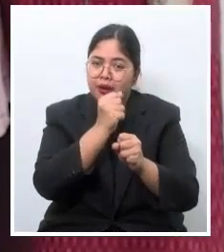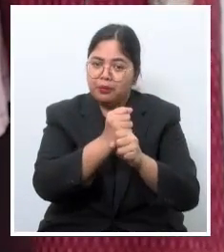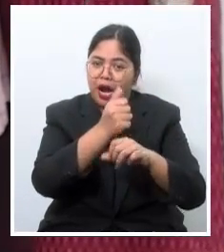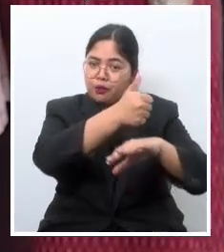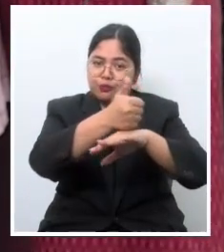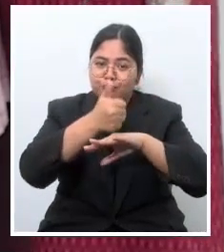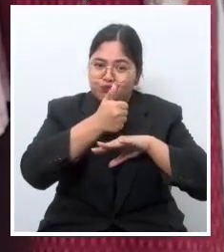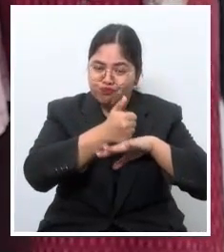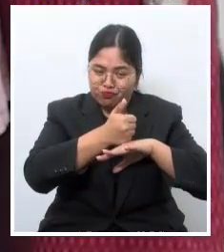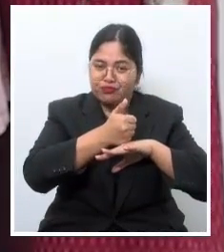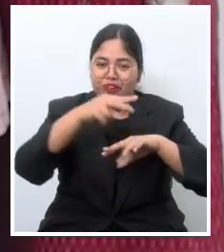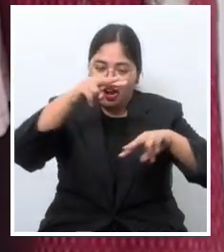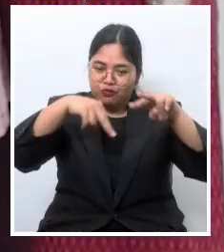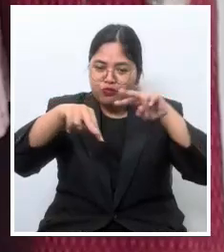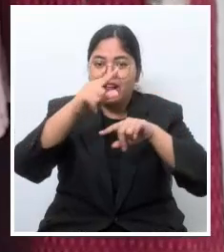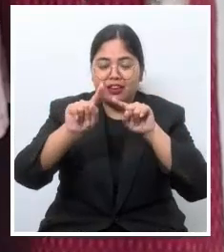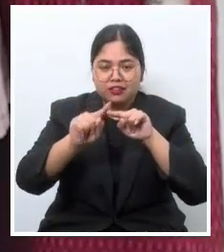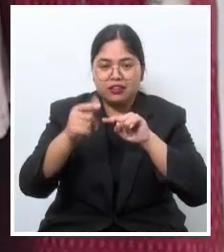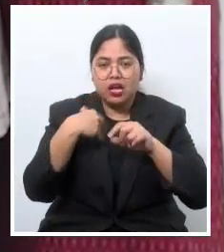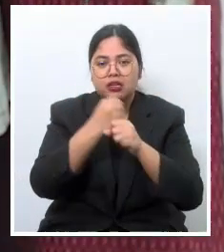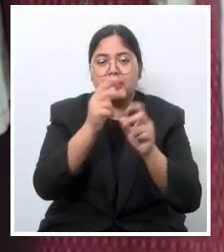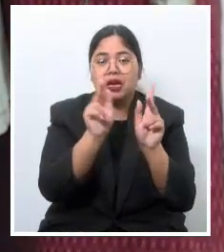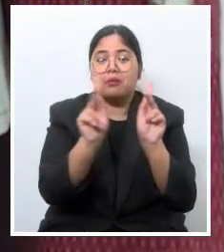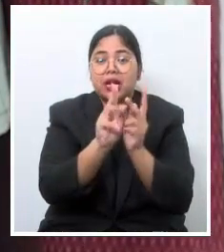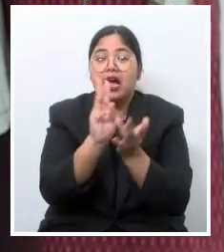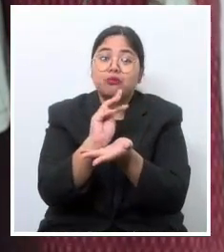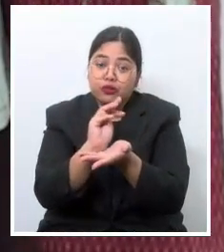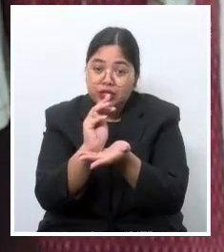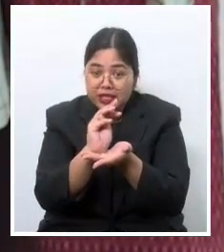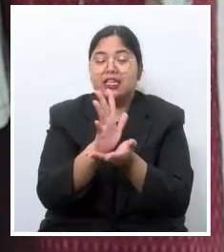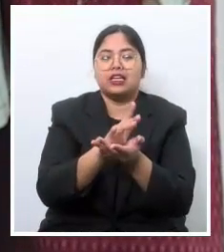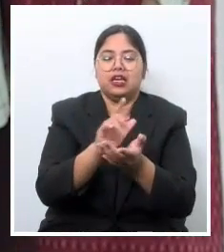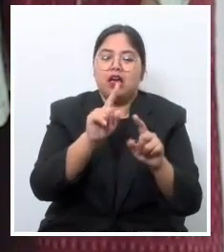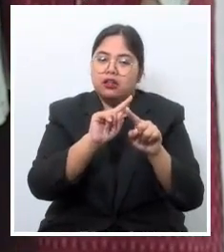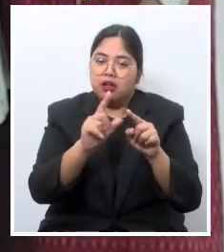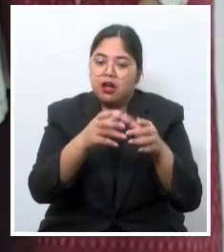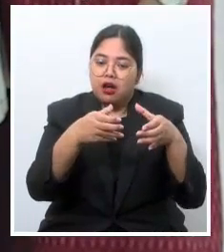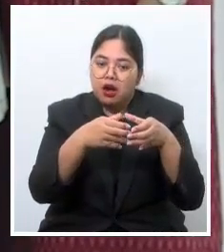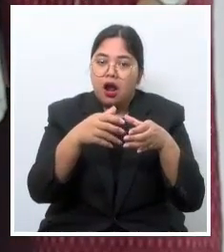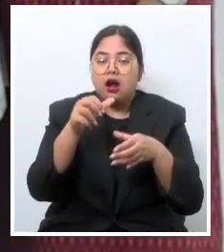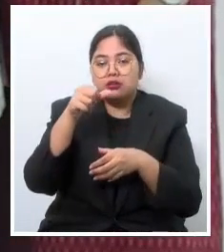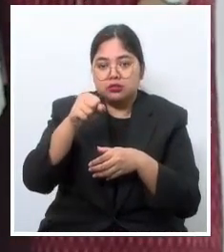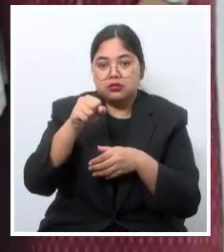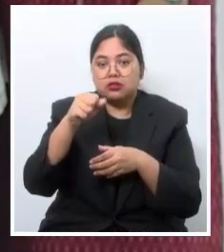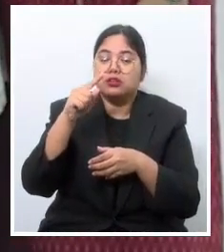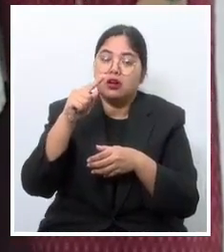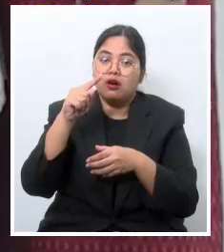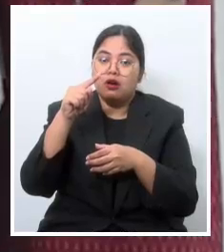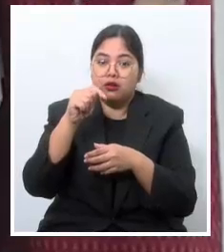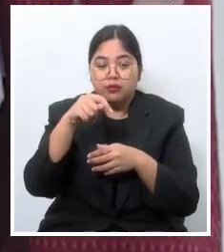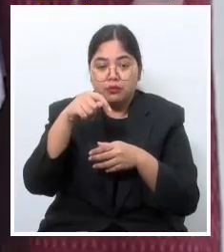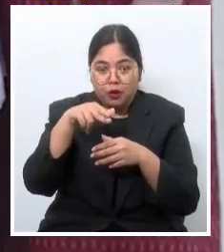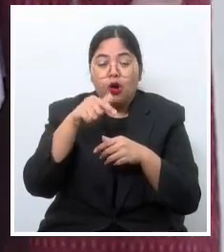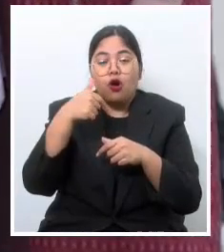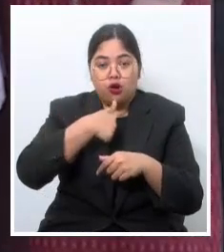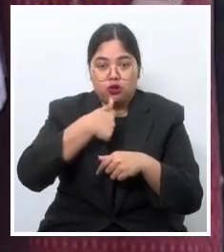ซึ่งเป็นการทำงานร่วมกันระหว่างกรรมการมูลนิธิไทยรัฐรวมทั้งสตผของเราด้วยเป็นภาพของความ